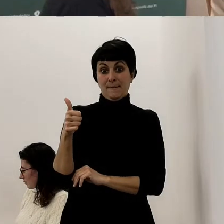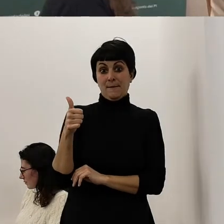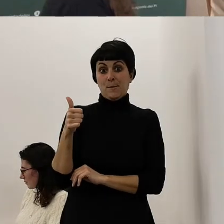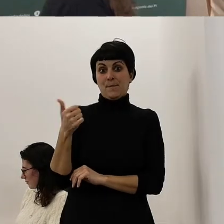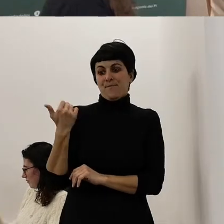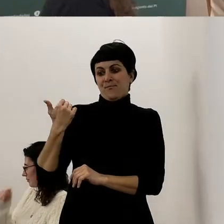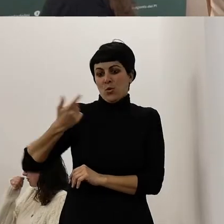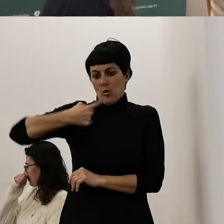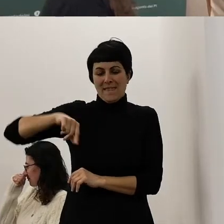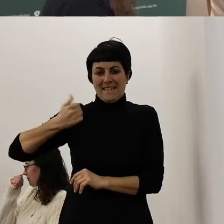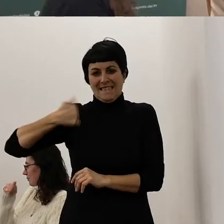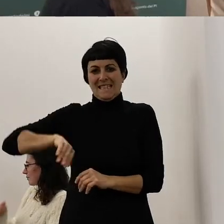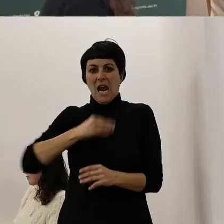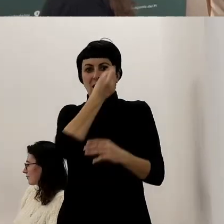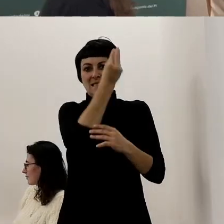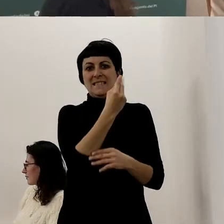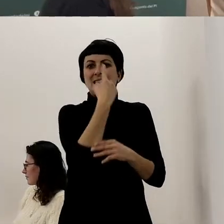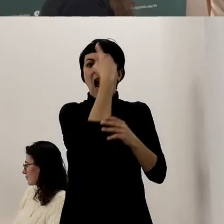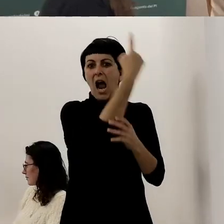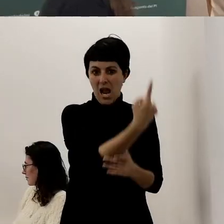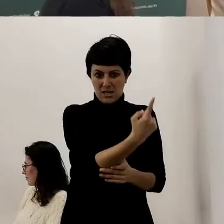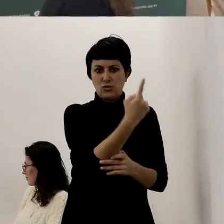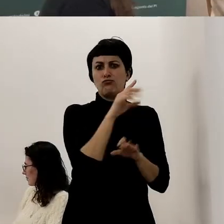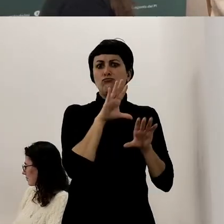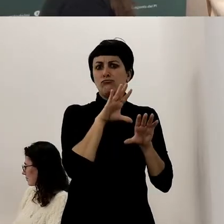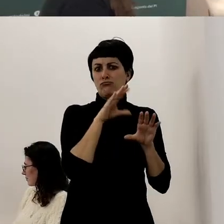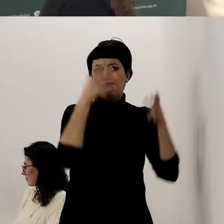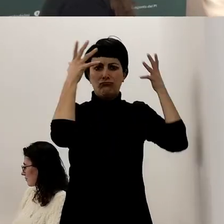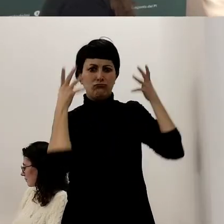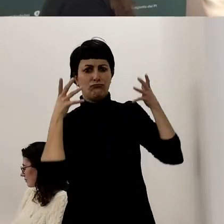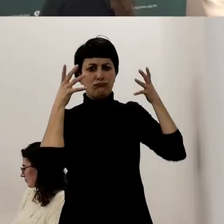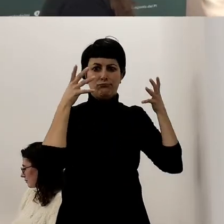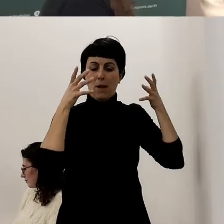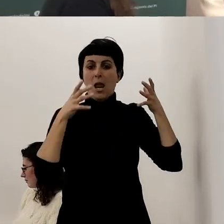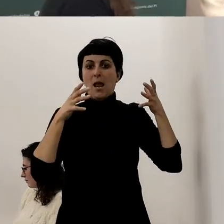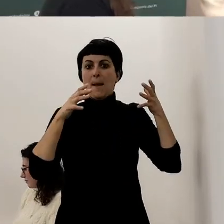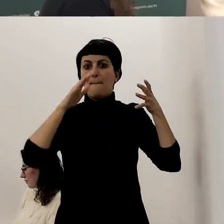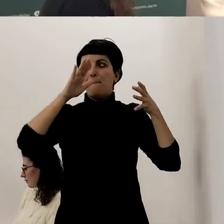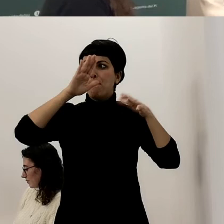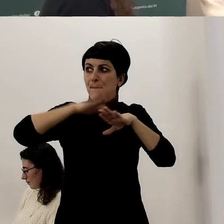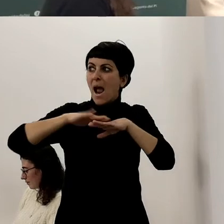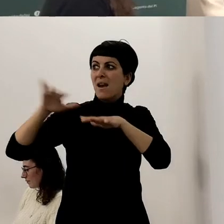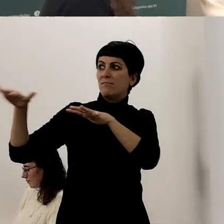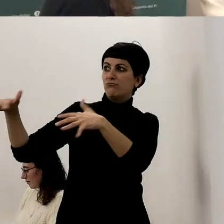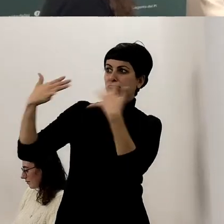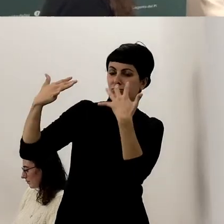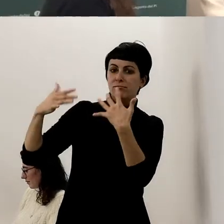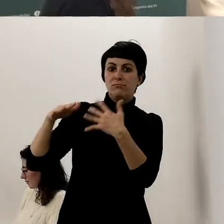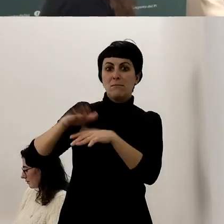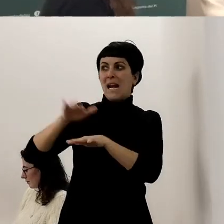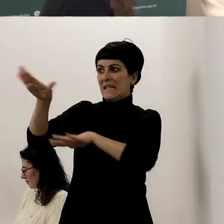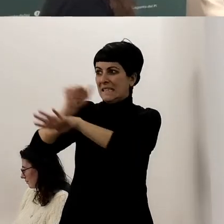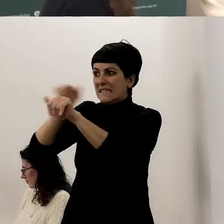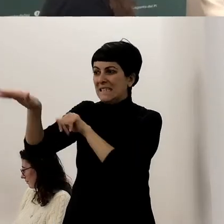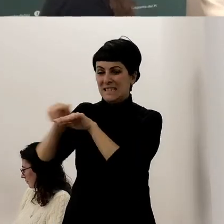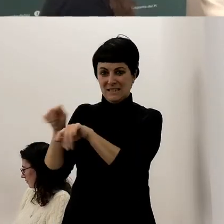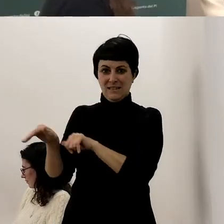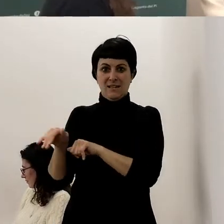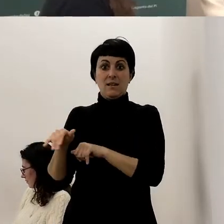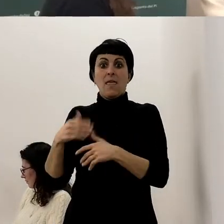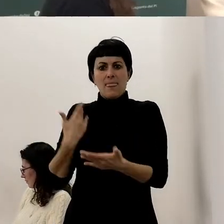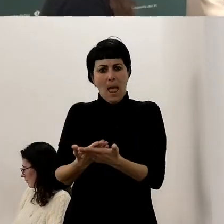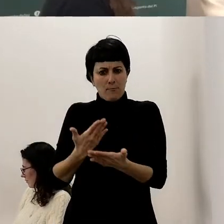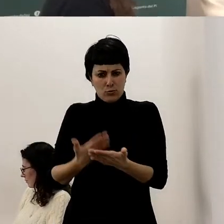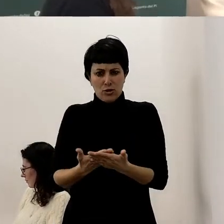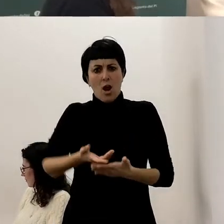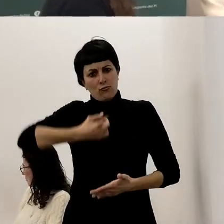com a portadores de gegants, doncs ens hem de fer veure i fer doncs, aquest efecte reclam, no? De